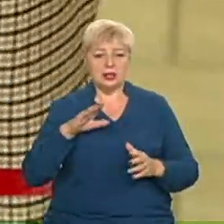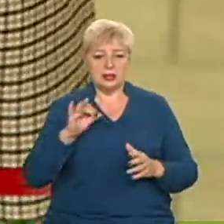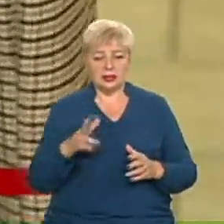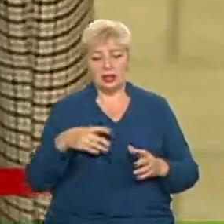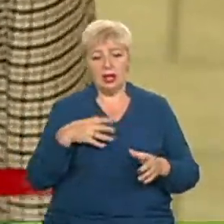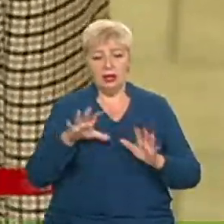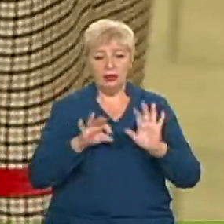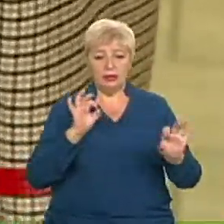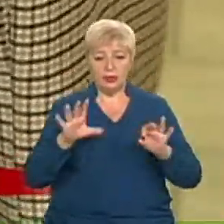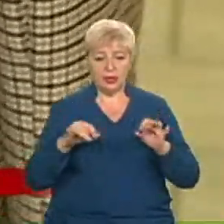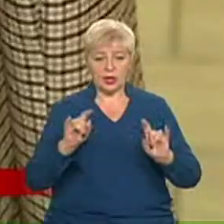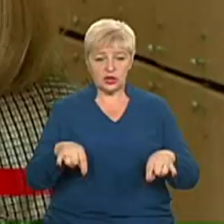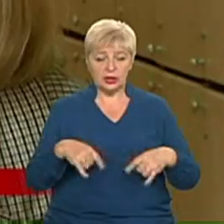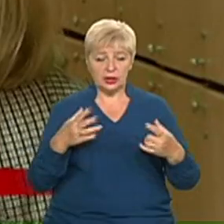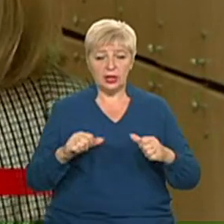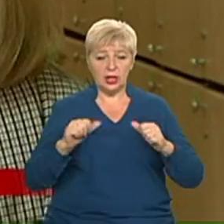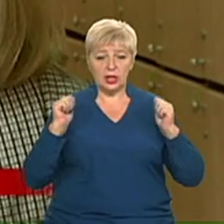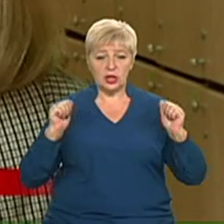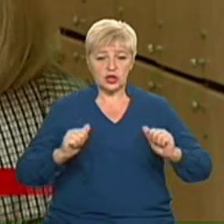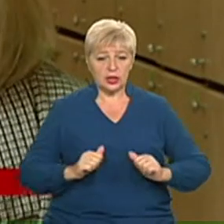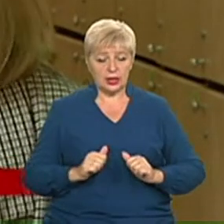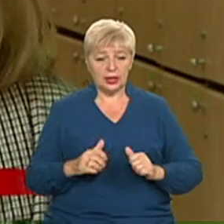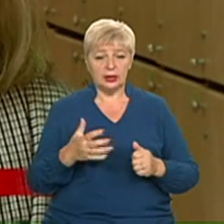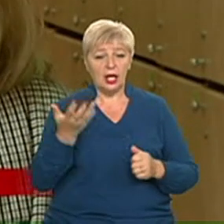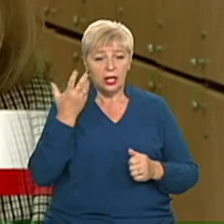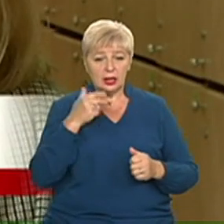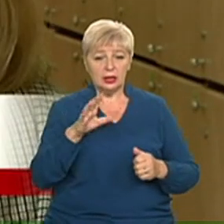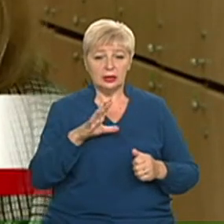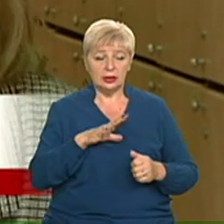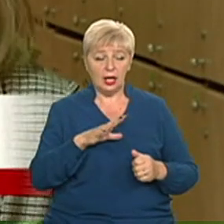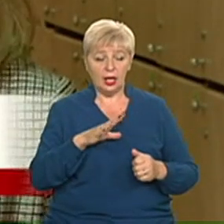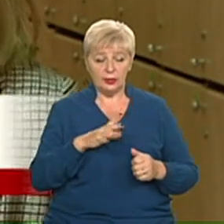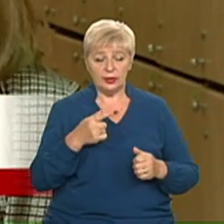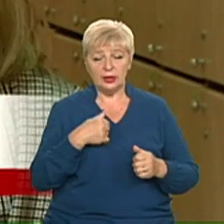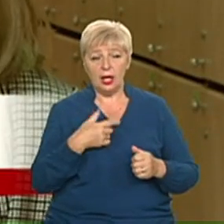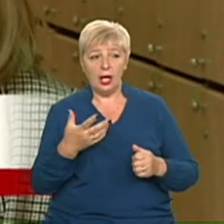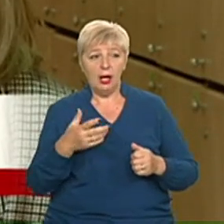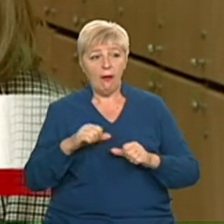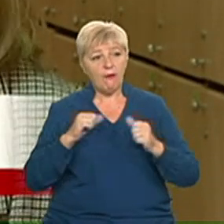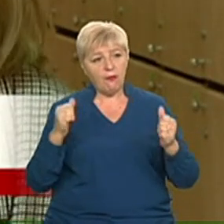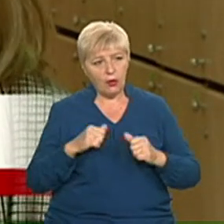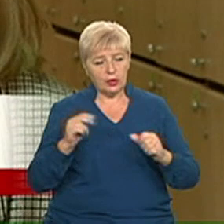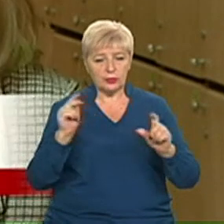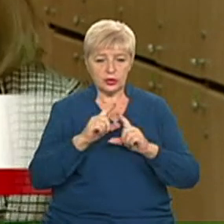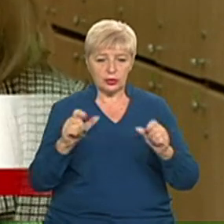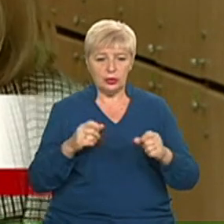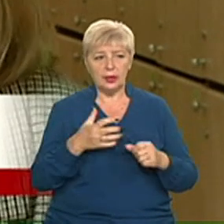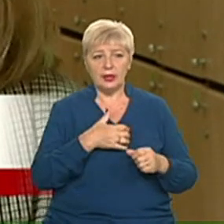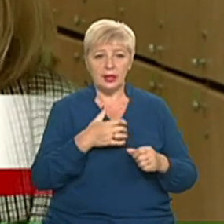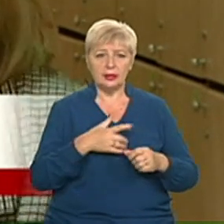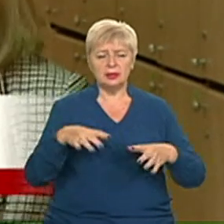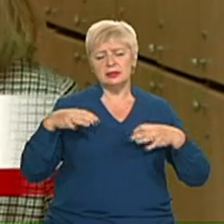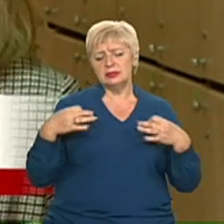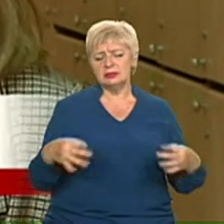вибирає штани та жакети. Коли була форма, мені би хотілося постійно одягати різні худі, кеди. Я хотіла на розслабоні одягатися